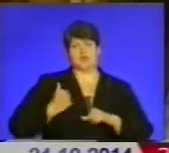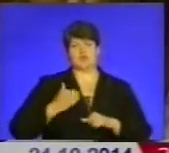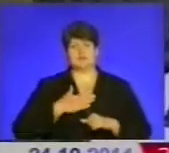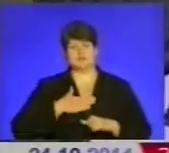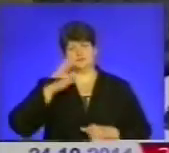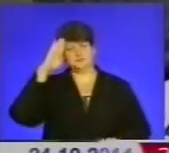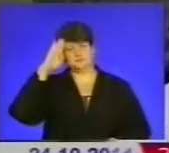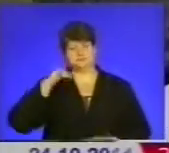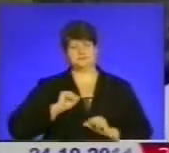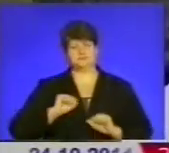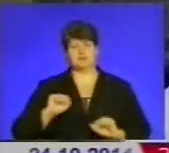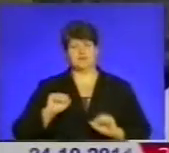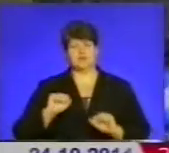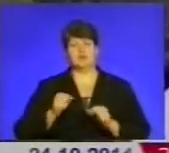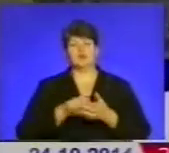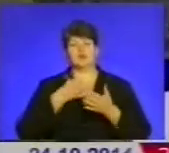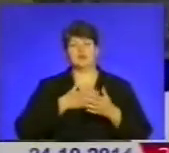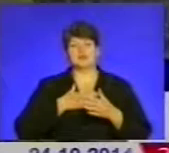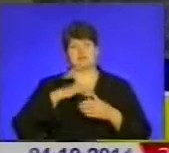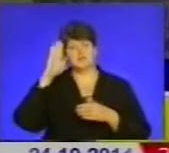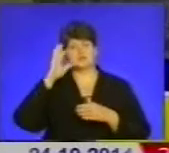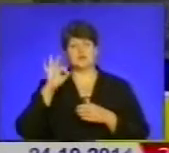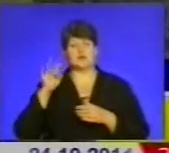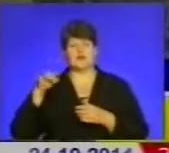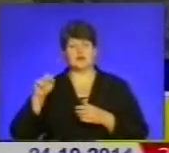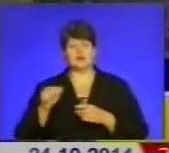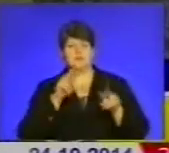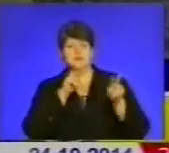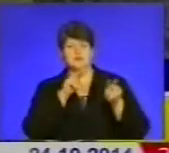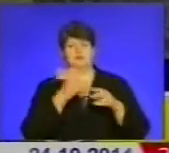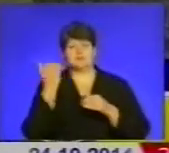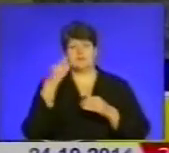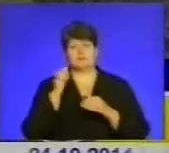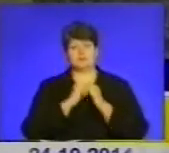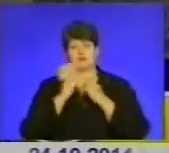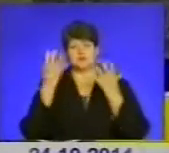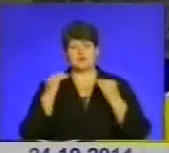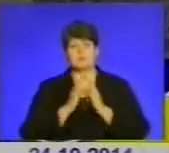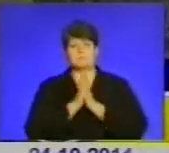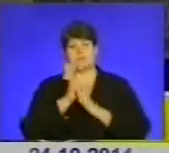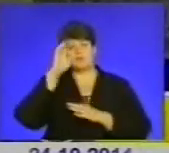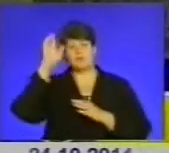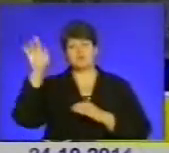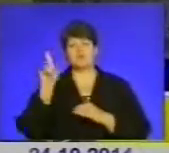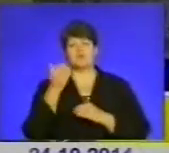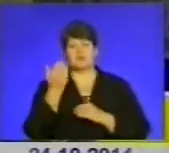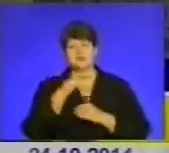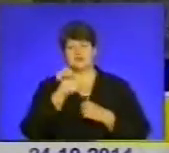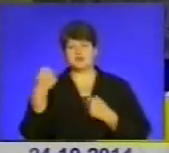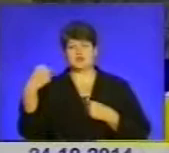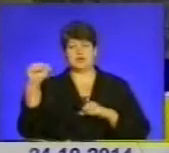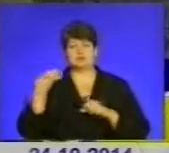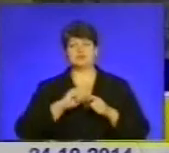захисників. Дорогі наші хлопці-орлята, ми слідкуємо за вами щодня. Молим Бога, щоб вас не здолати,